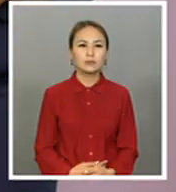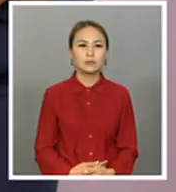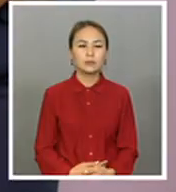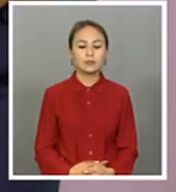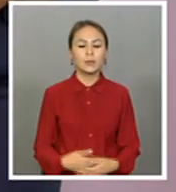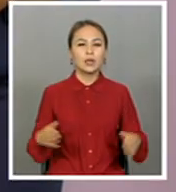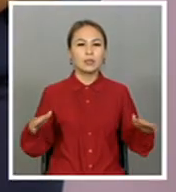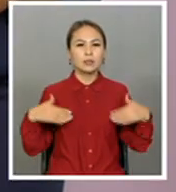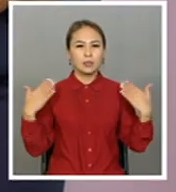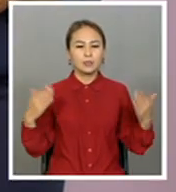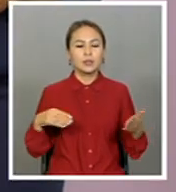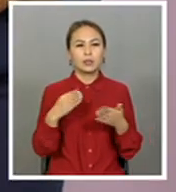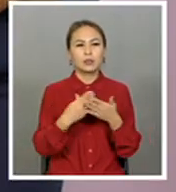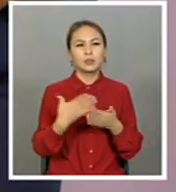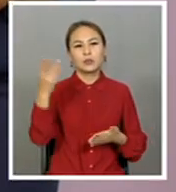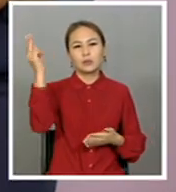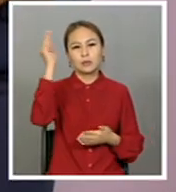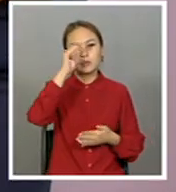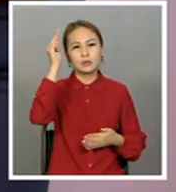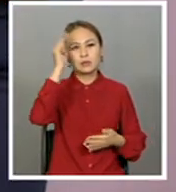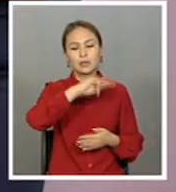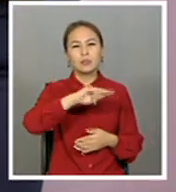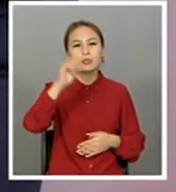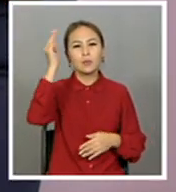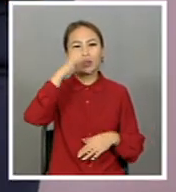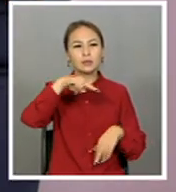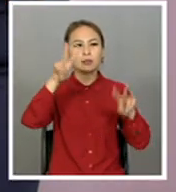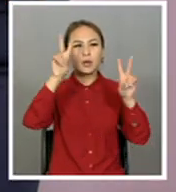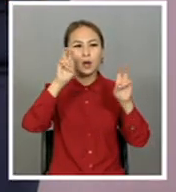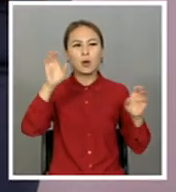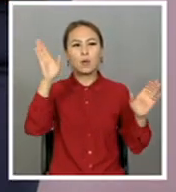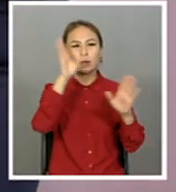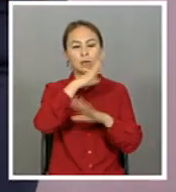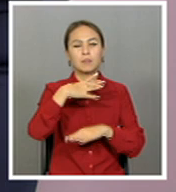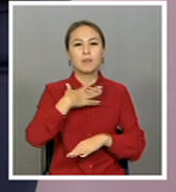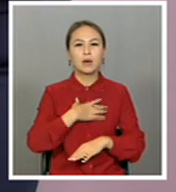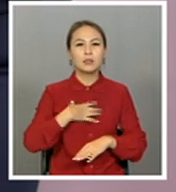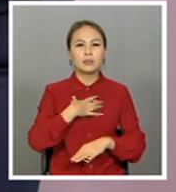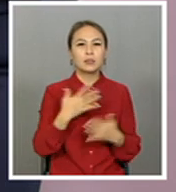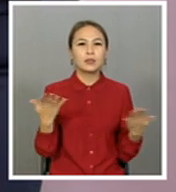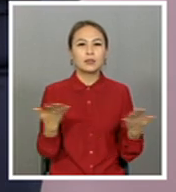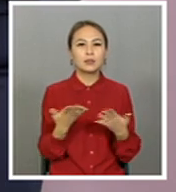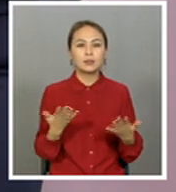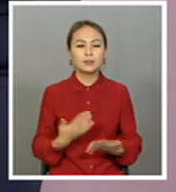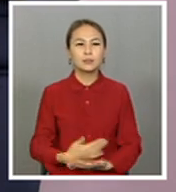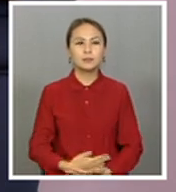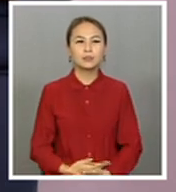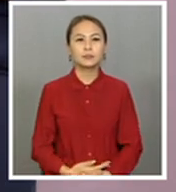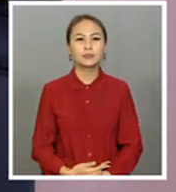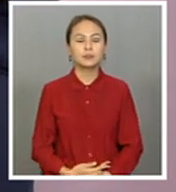Сәлеметсіңдер ме, құрметті оқушылар. Сабақтың тақырыбы – ауаның маңызы қандай?